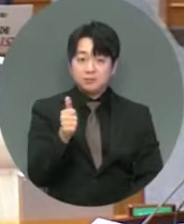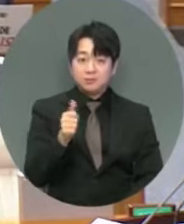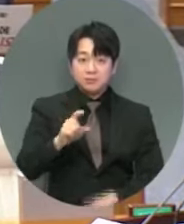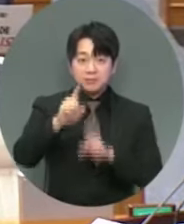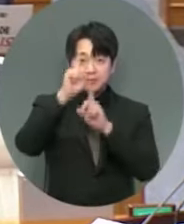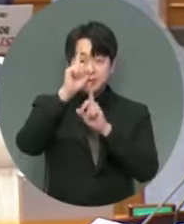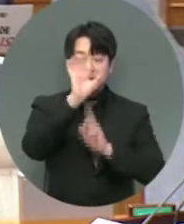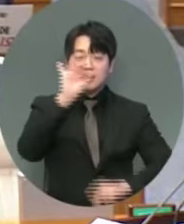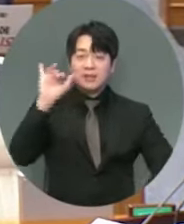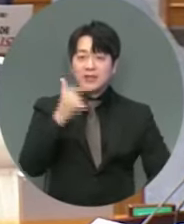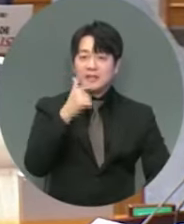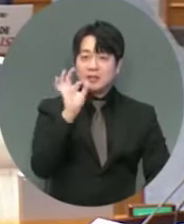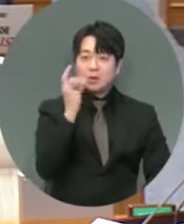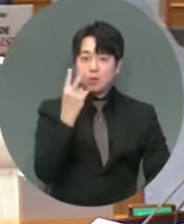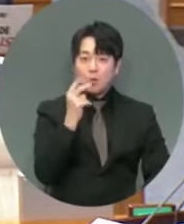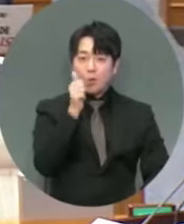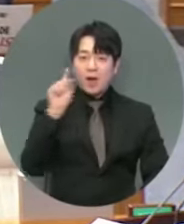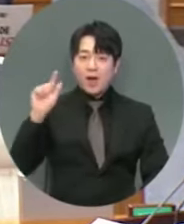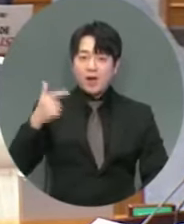인요한 의원,